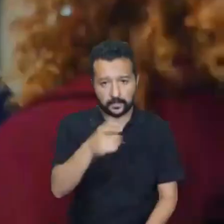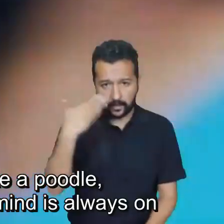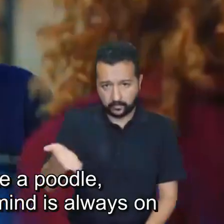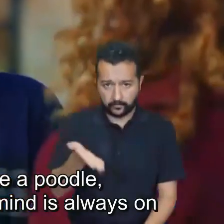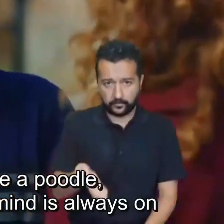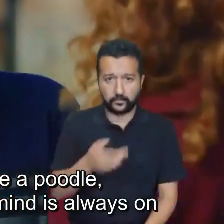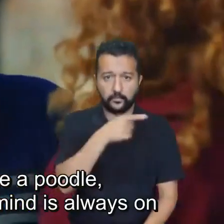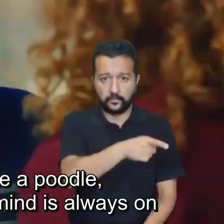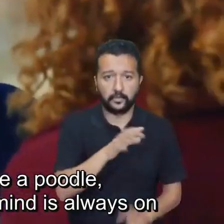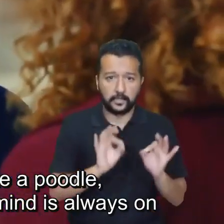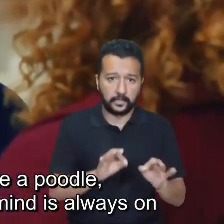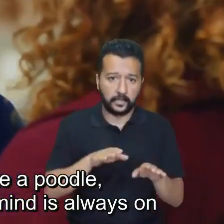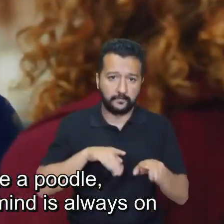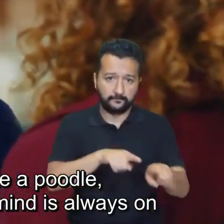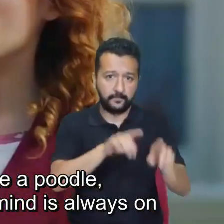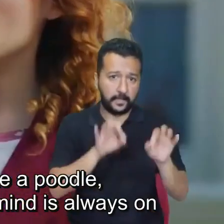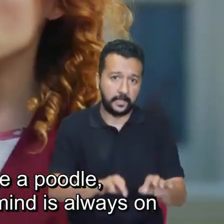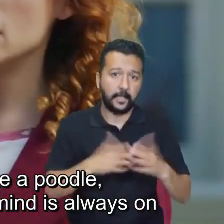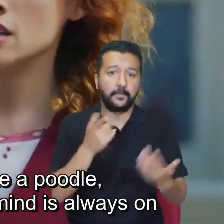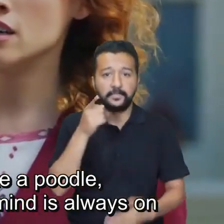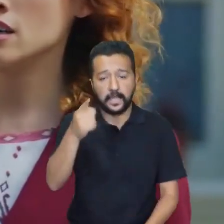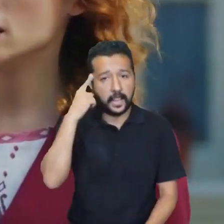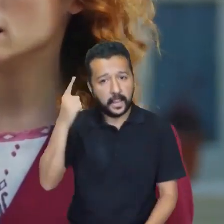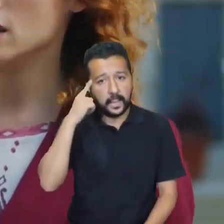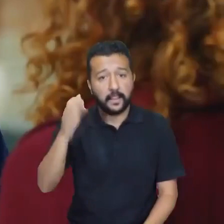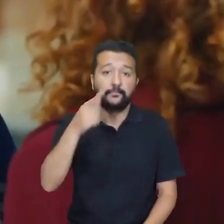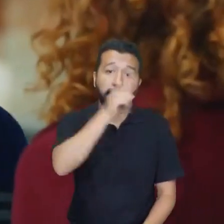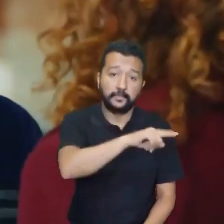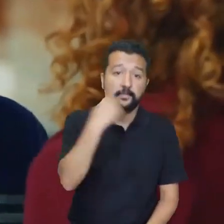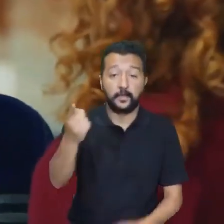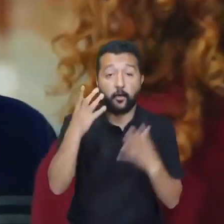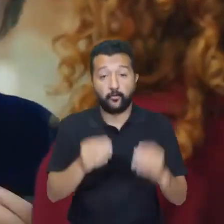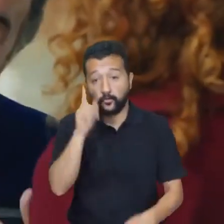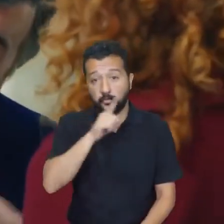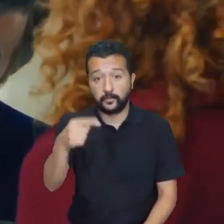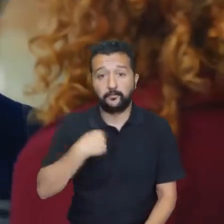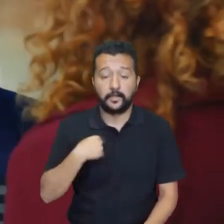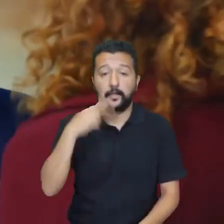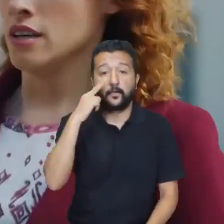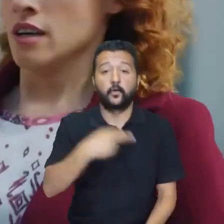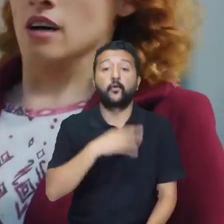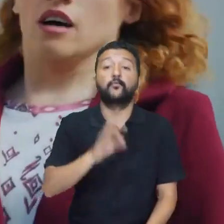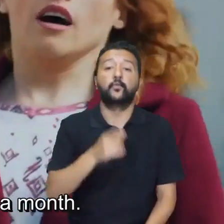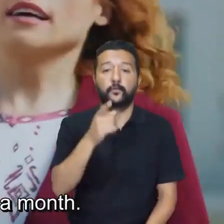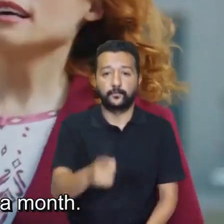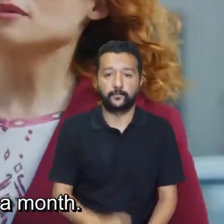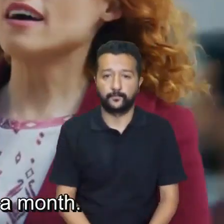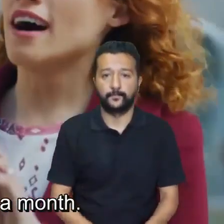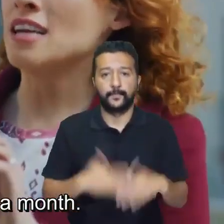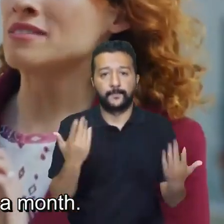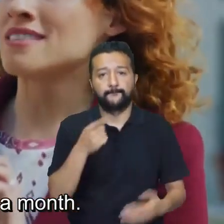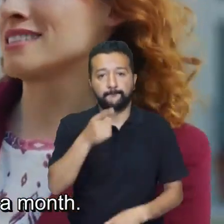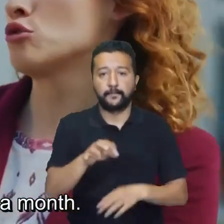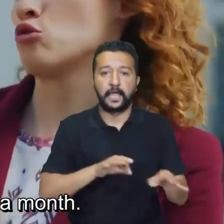Arkanda. Yani filo köpeği gibi arkandan koşuyorum bir tanem ama senin aklın hep ıtırla tarıklı olduğu için beni bir türlü görmüyorsun. Ay